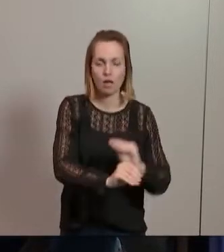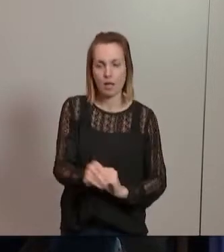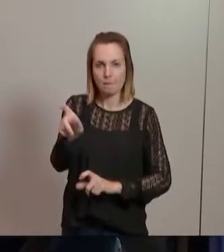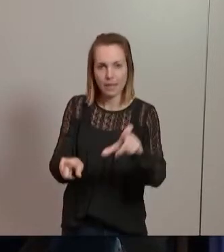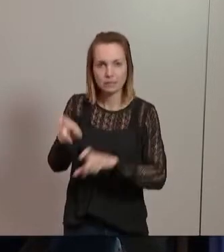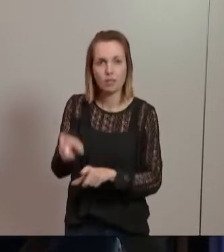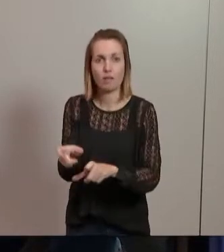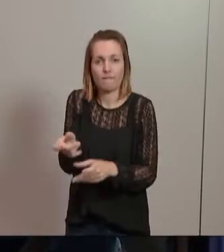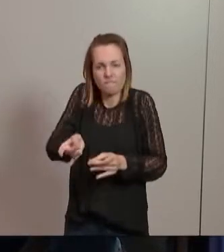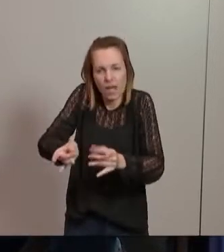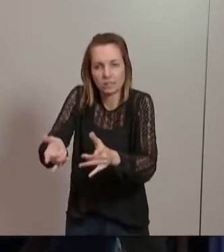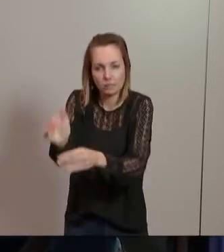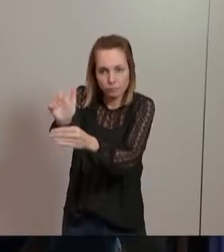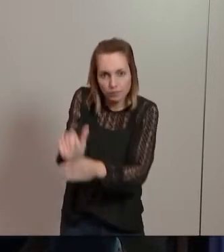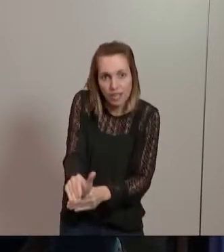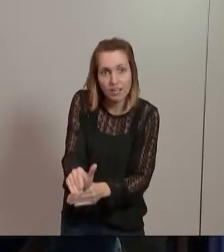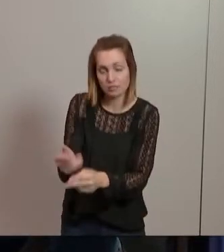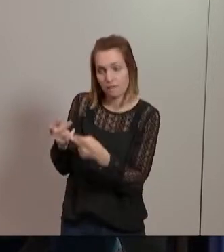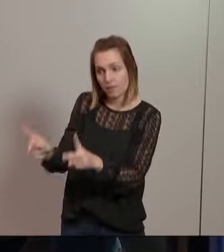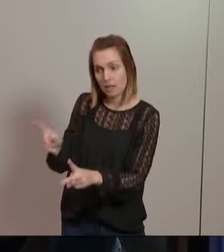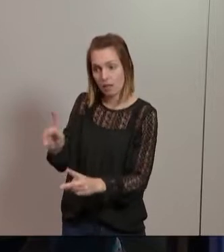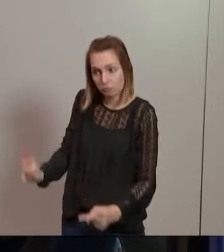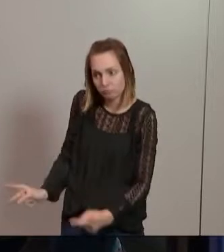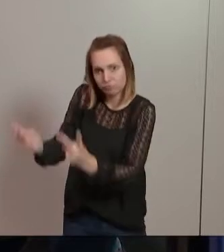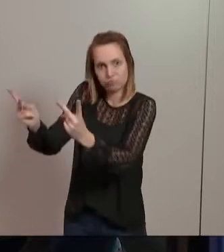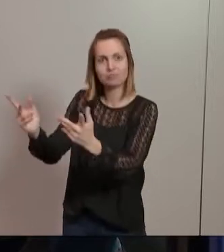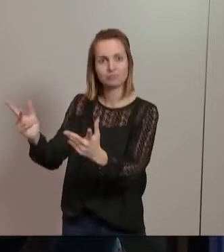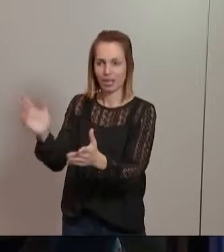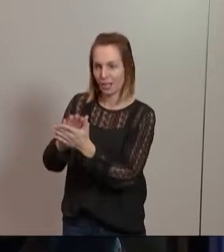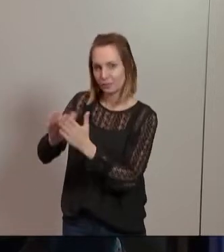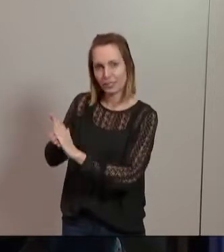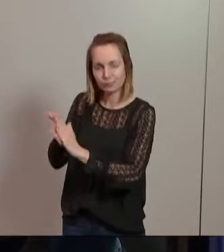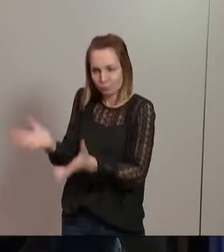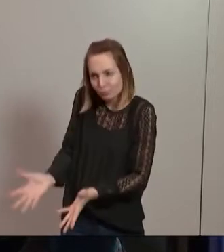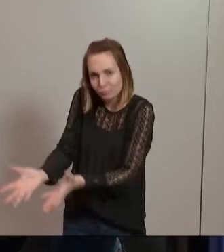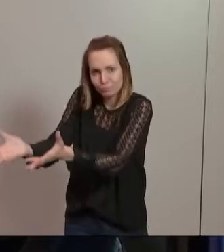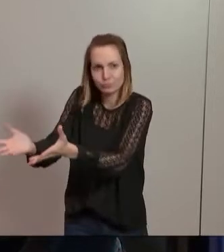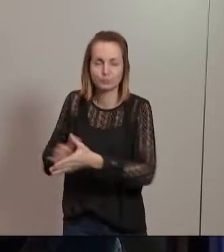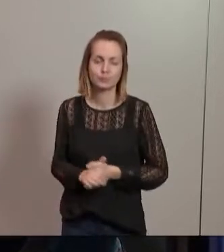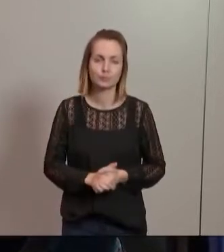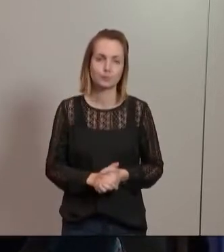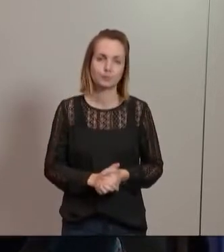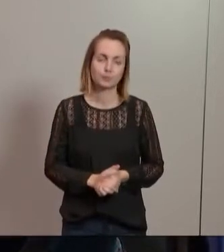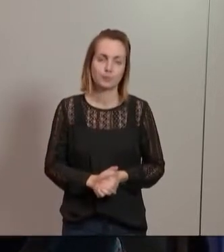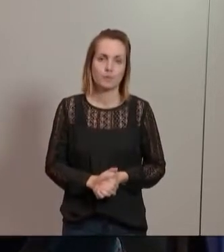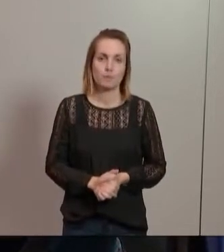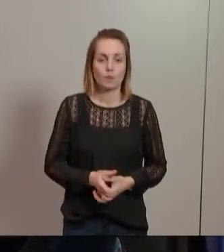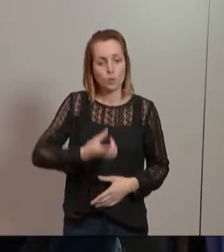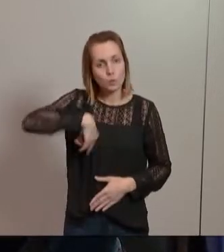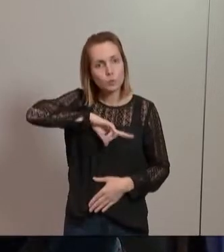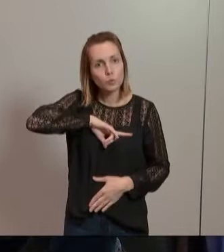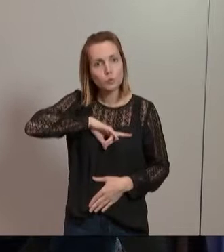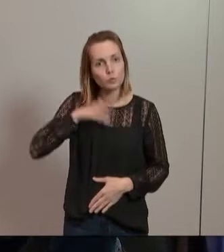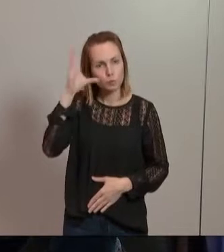et pour une ville qui s'anime et qui croit en la force associative et citoyenne. Nous avons bien en